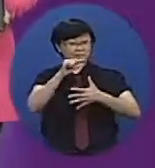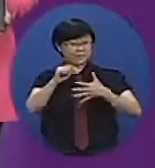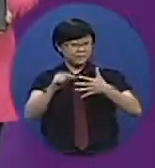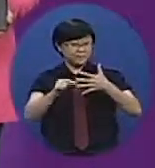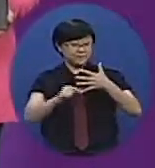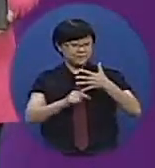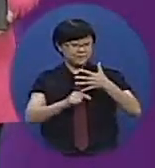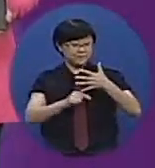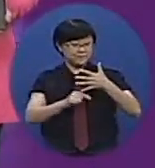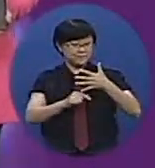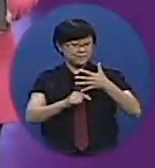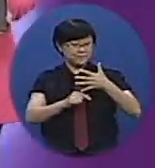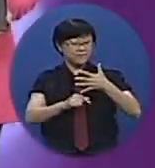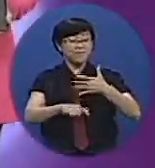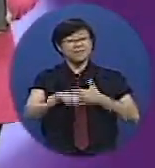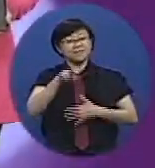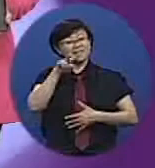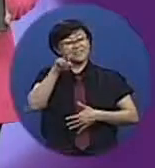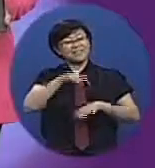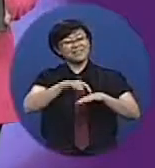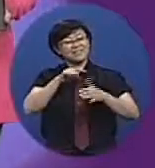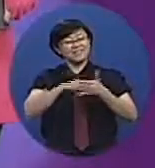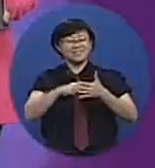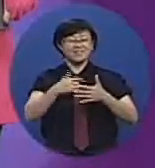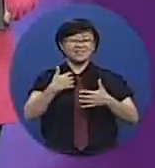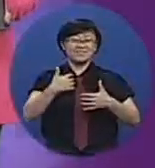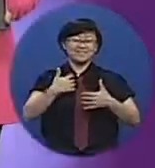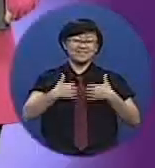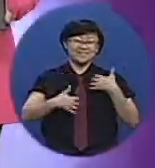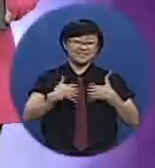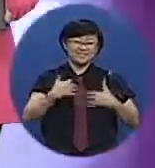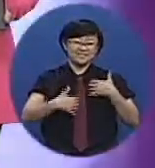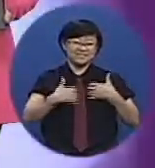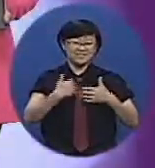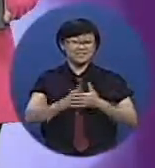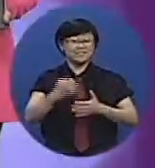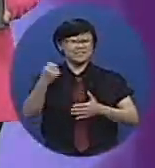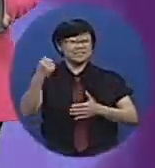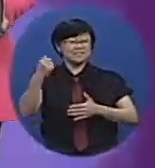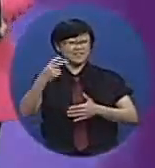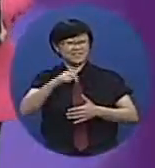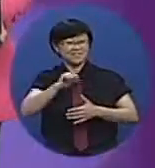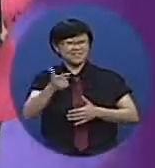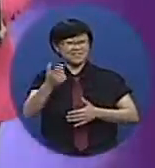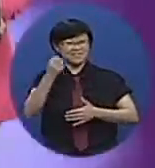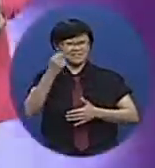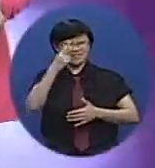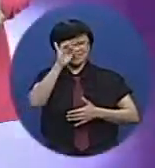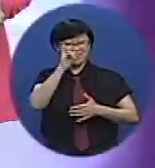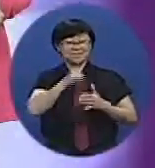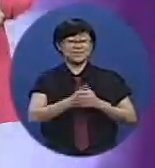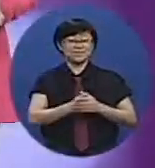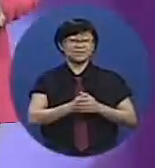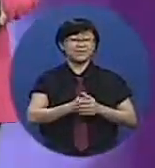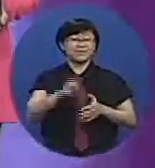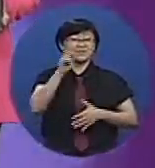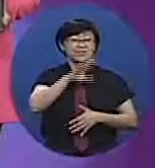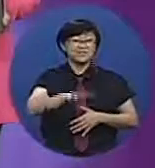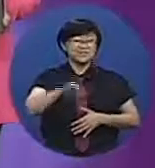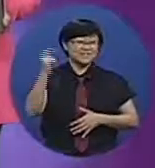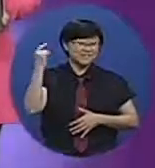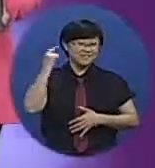들으면 마음이 즐거워요. 네. 대방송도 네. 보고. 네. 그래요. 아유, 자, 어머니 우선 노래